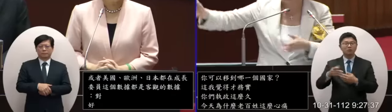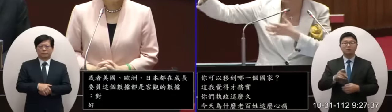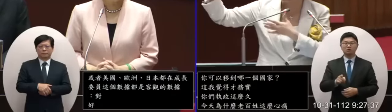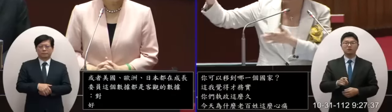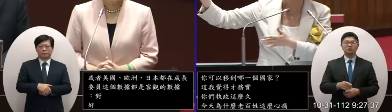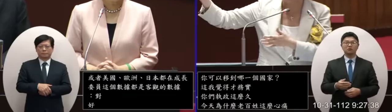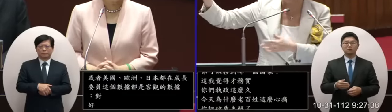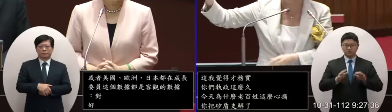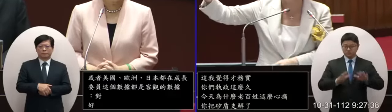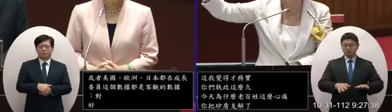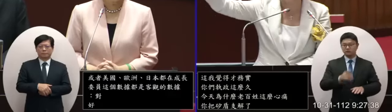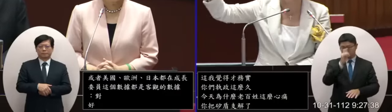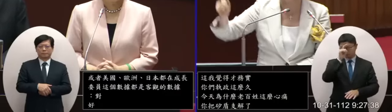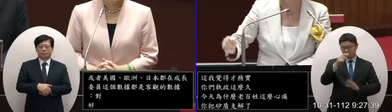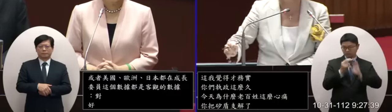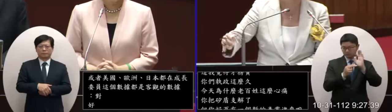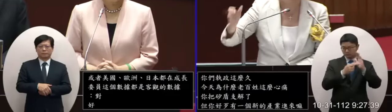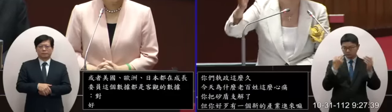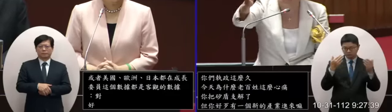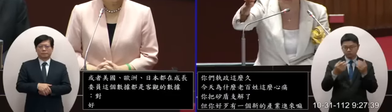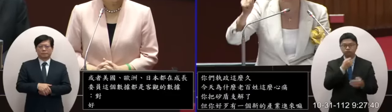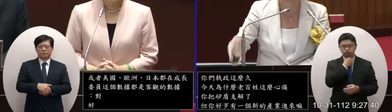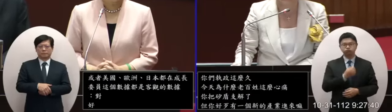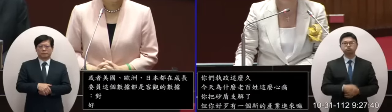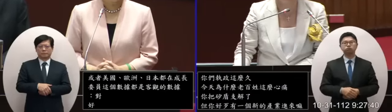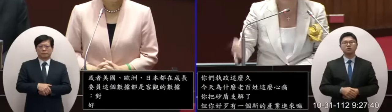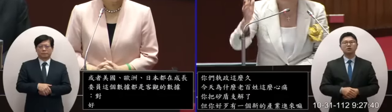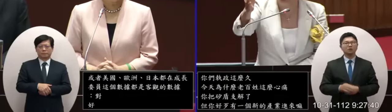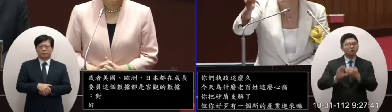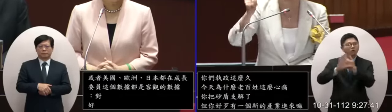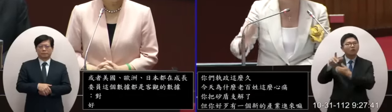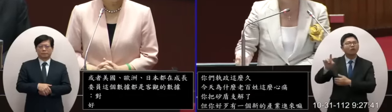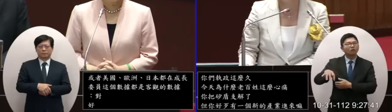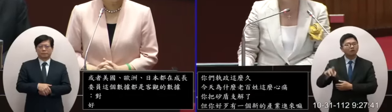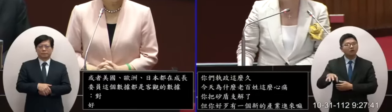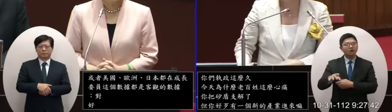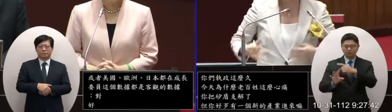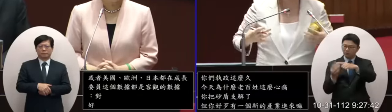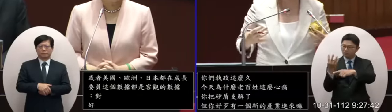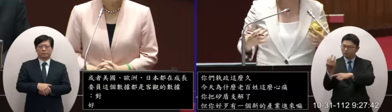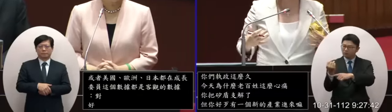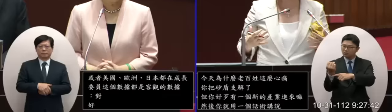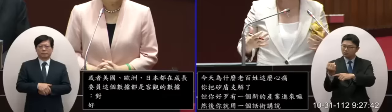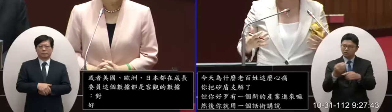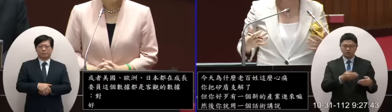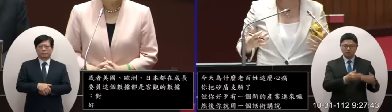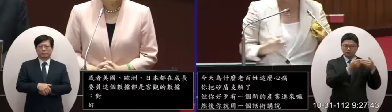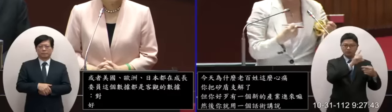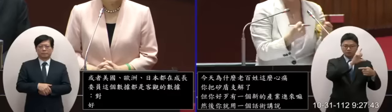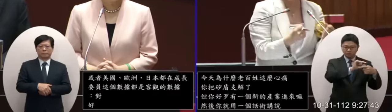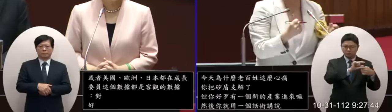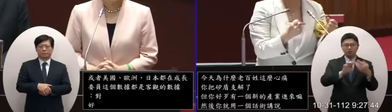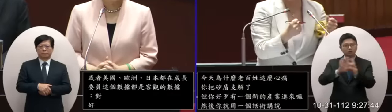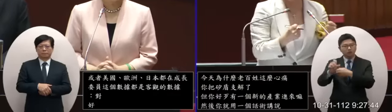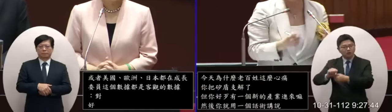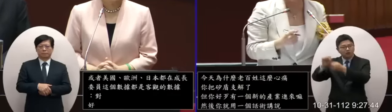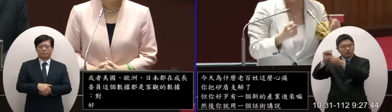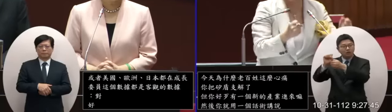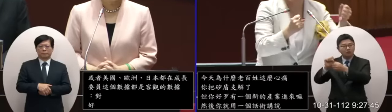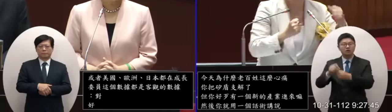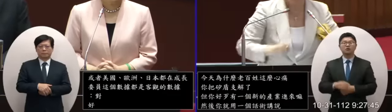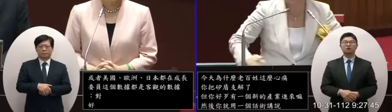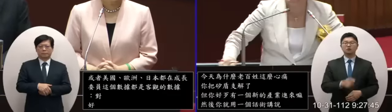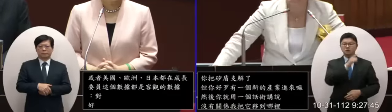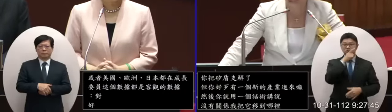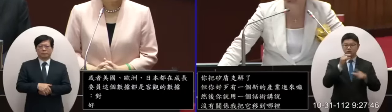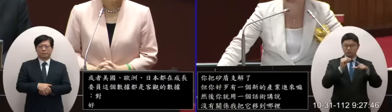你，你就很清楚明白的讲清楚，你移到哪里，多少比例， 这样子民间才可以告诉你，我们也要跟着你的